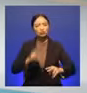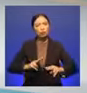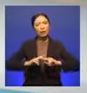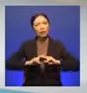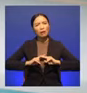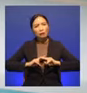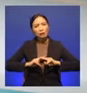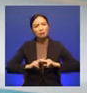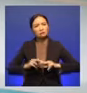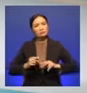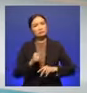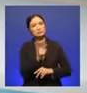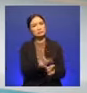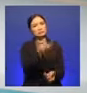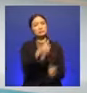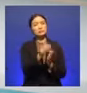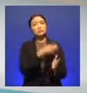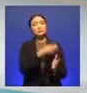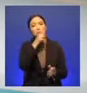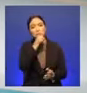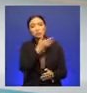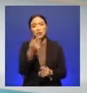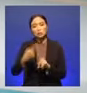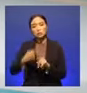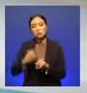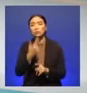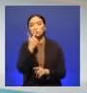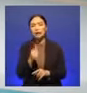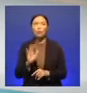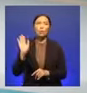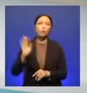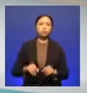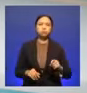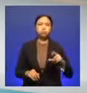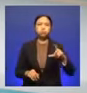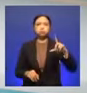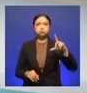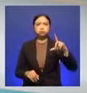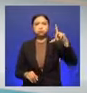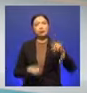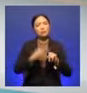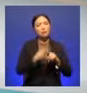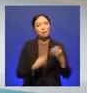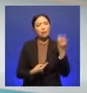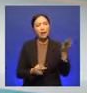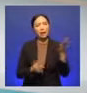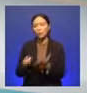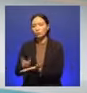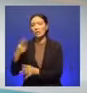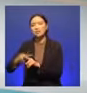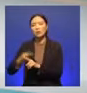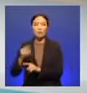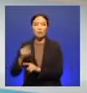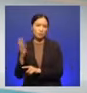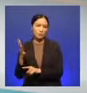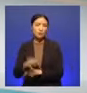เองตามแท่งสีส้มหรือเช่าบ้านตามเส้นสีแดงเนี่ยมันสูงกว่ากลุ่มคนที่รวยกว่านะครับโดยเฉพาะถ้าเกิดเช่าบ้านเนี่ยภ